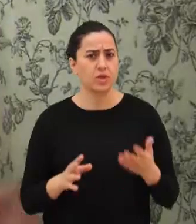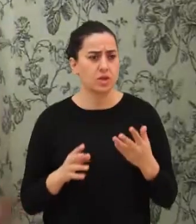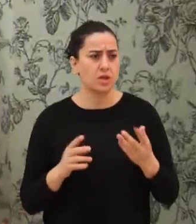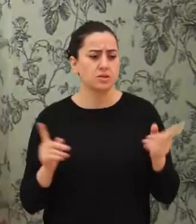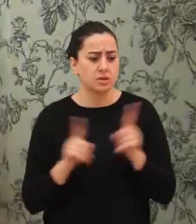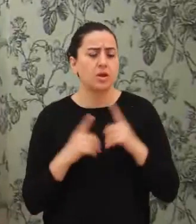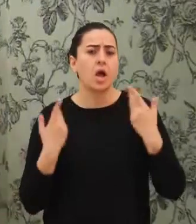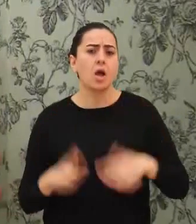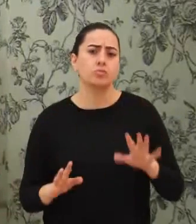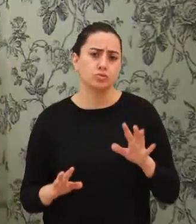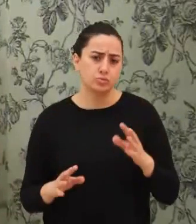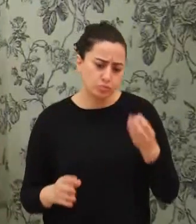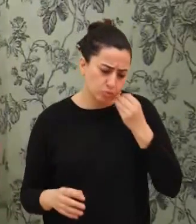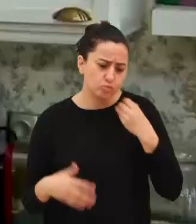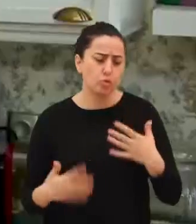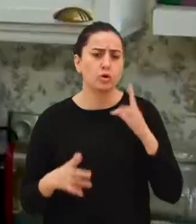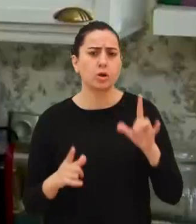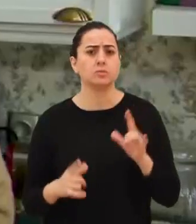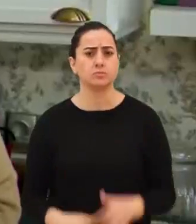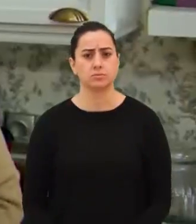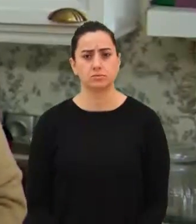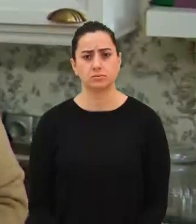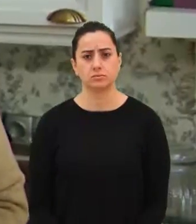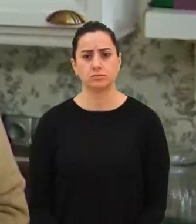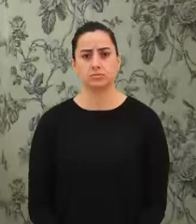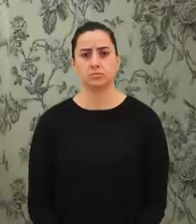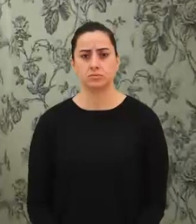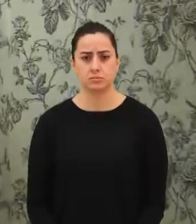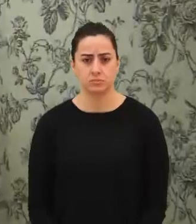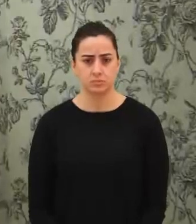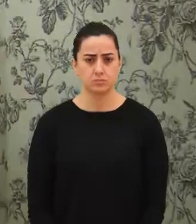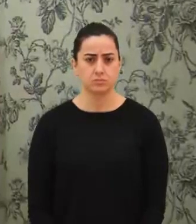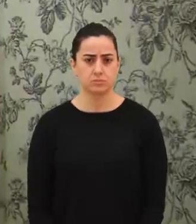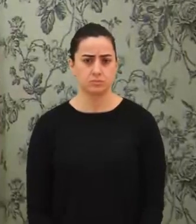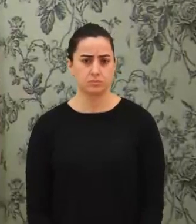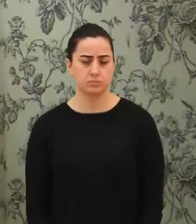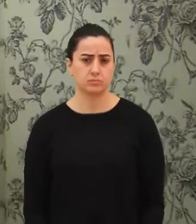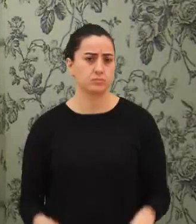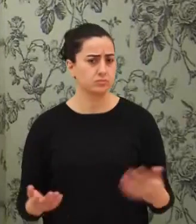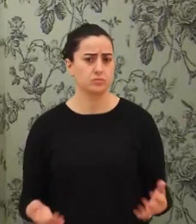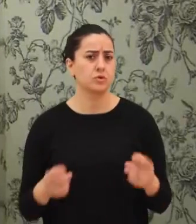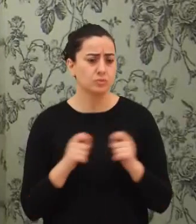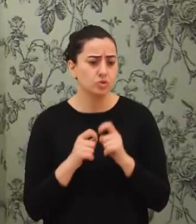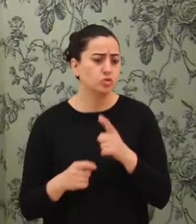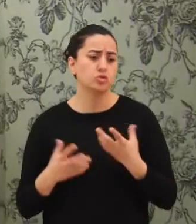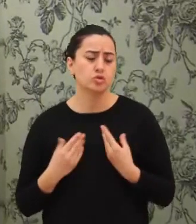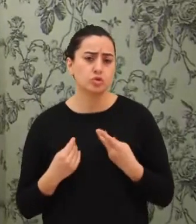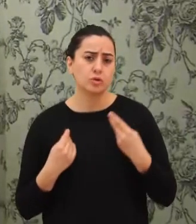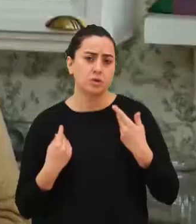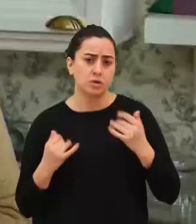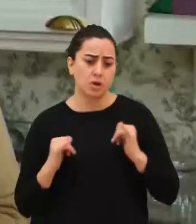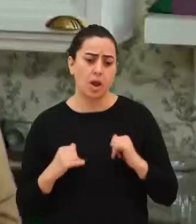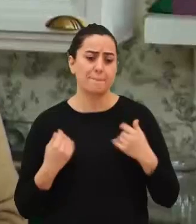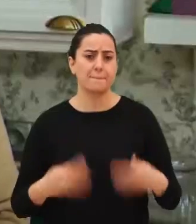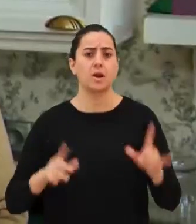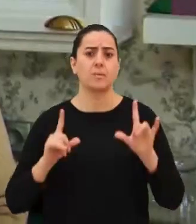yok, itiraz da yok. Rica ediyorum, başka da bir şey söylemiyorum yani. Yani Biricik'in sütünü akışına bırakması